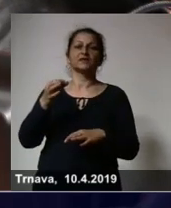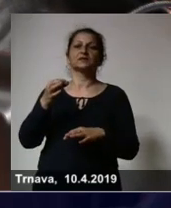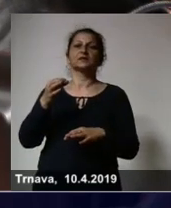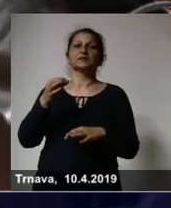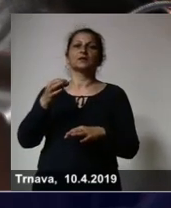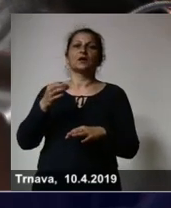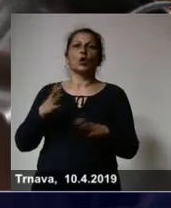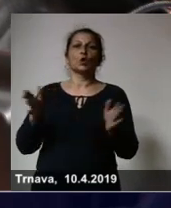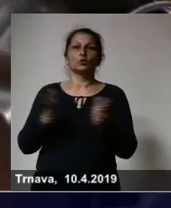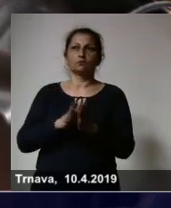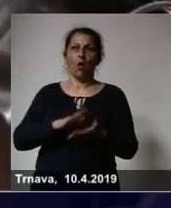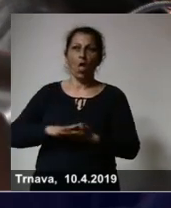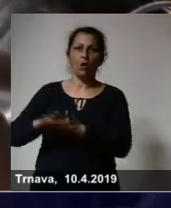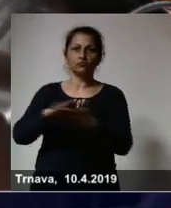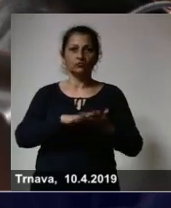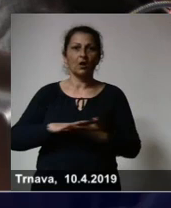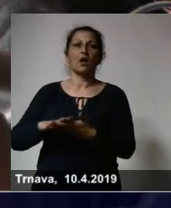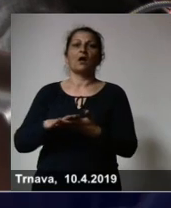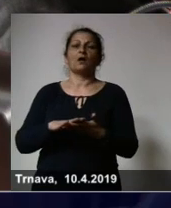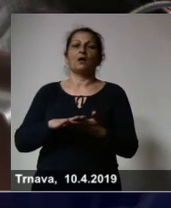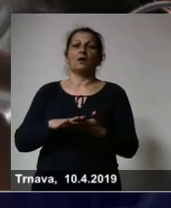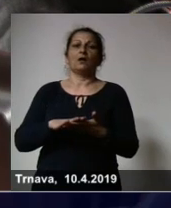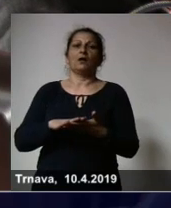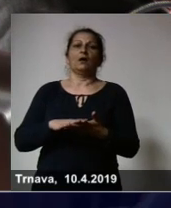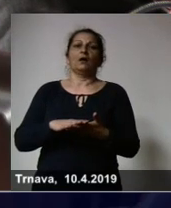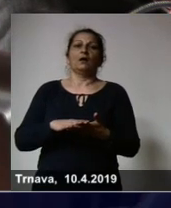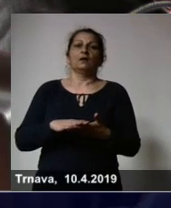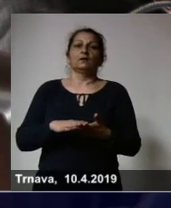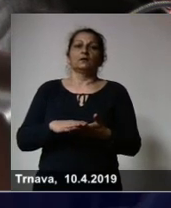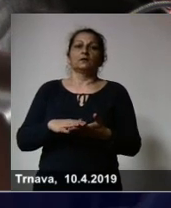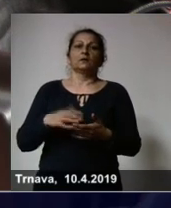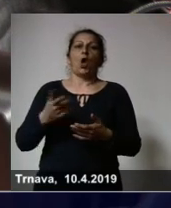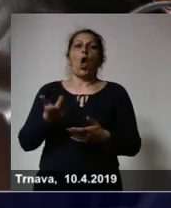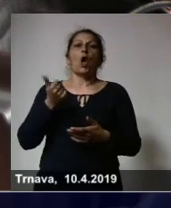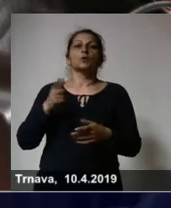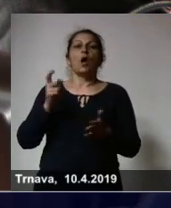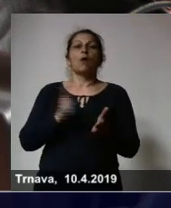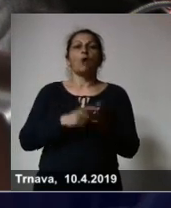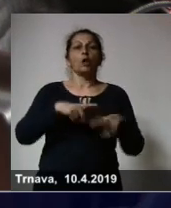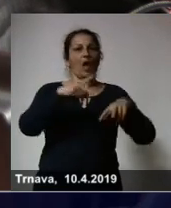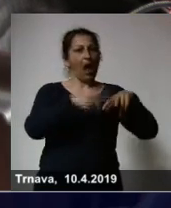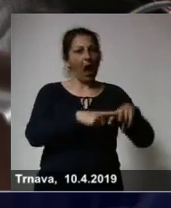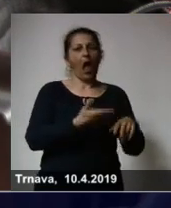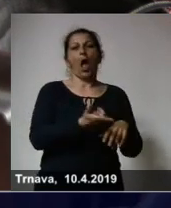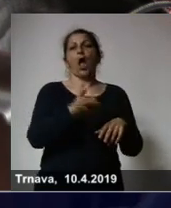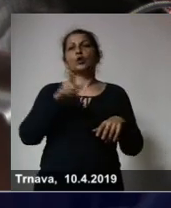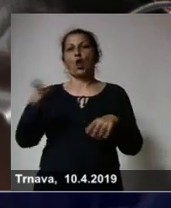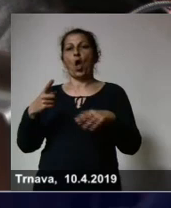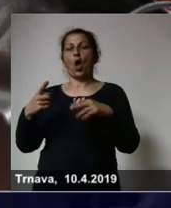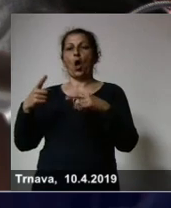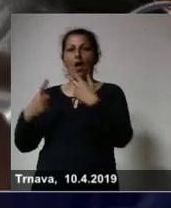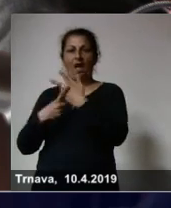informácie spoločné, ale budem pre jednotlivé body od A po F otvárať rozpravu a na